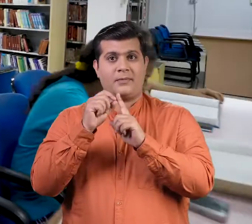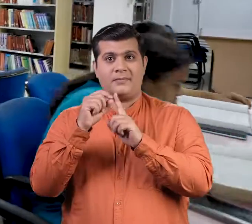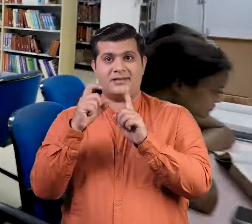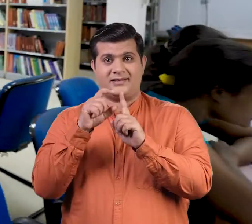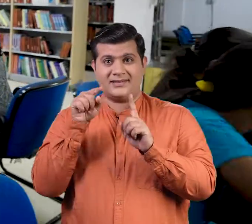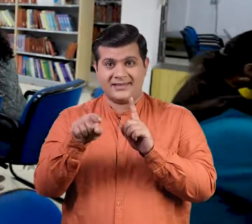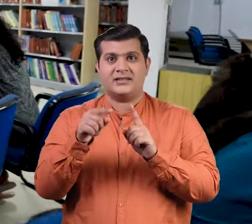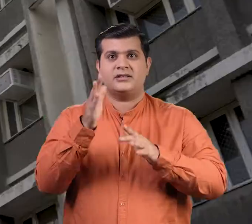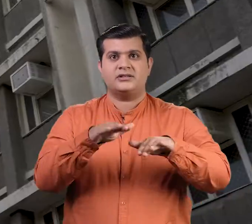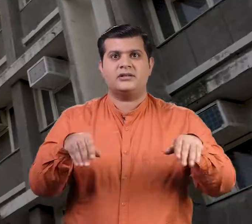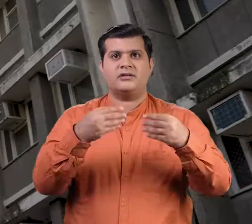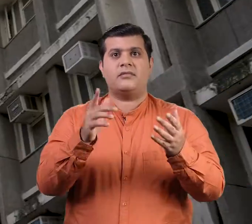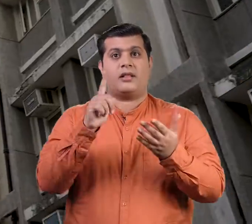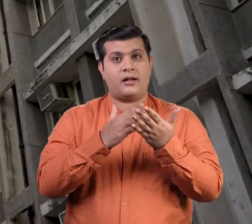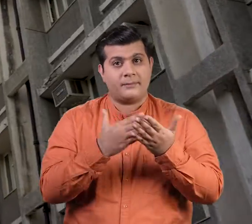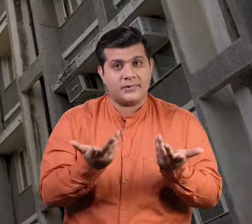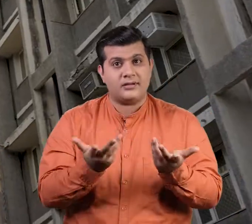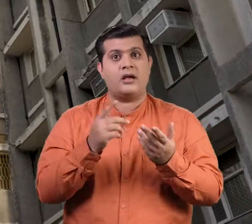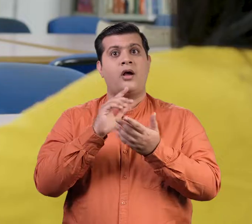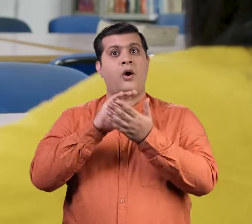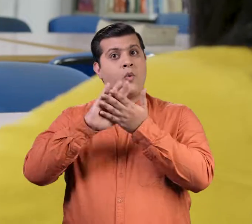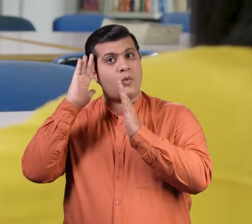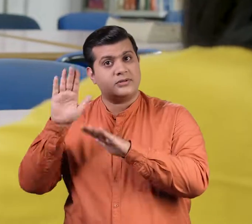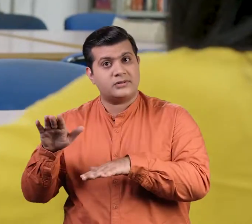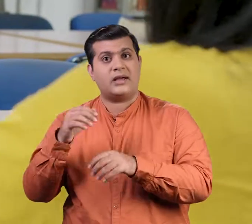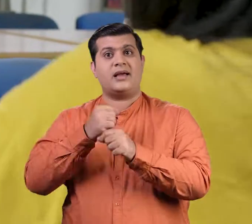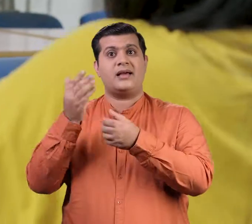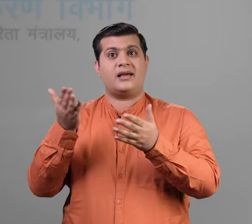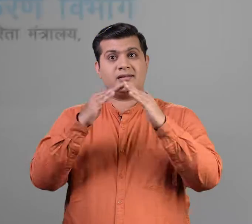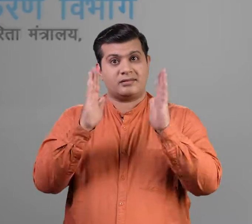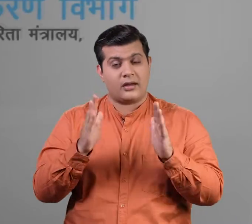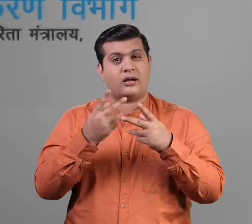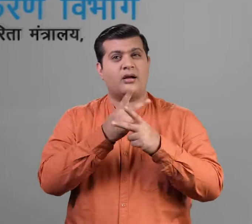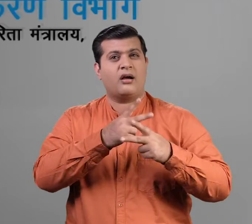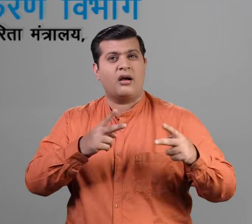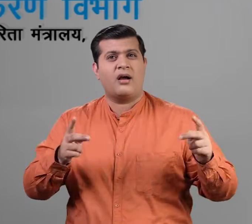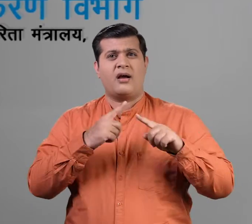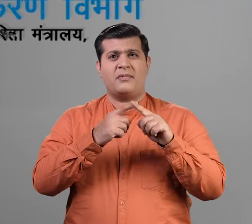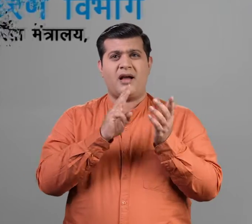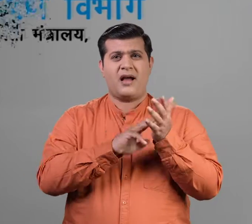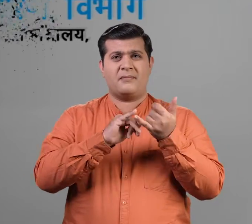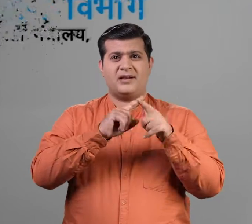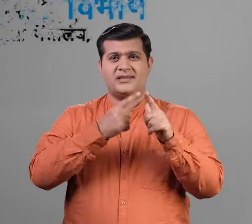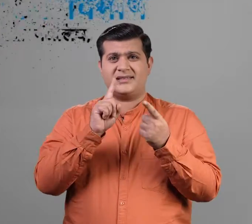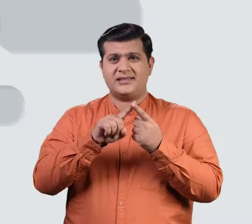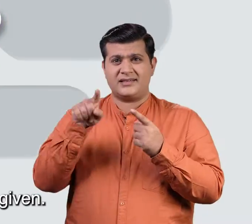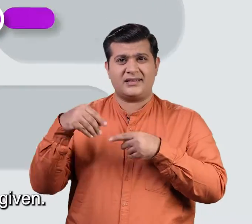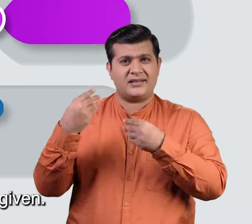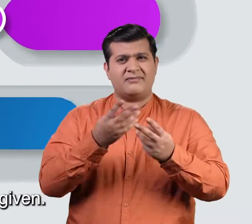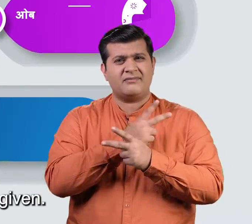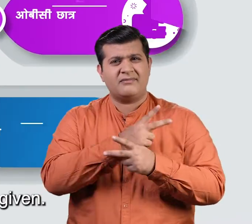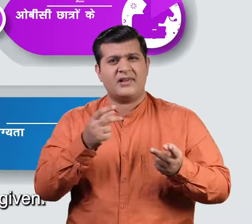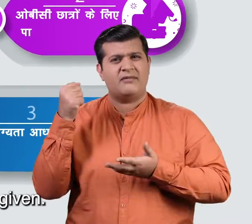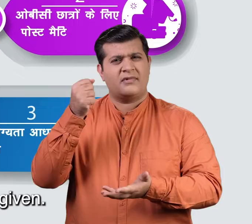PDUNI-PPD में छात्रों को लाइब्रेरी, हॉस्टल, गेस्ट हाउस सहित सभी बुनियादी सुविधाएं मिलती हैं। साथ ही सामाजिक न्याय और अधिकारिता मंत्रालय के तहत